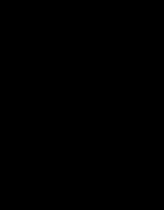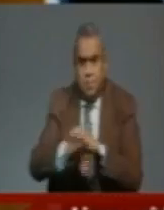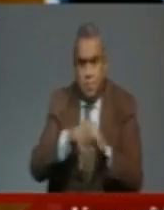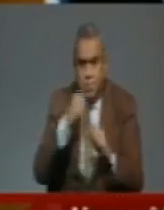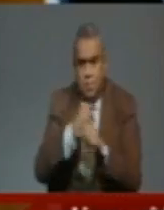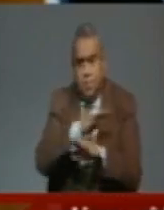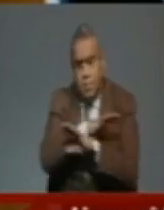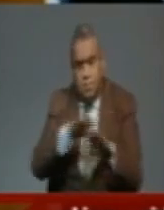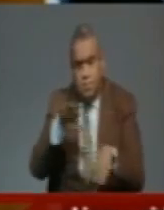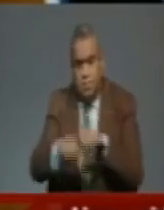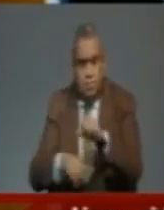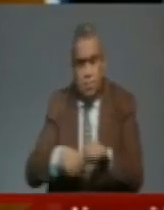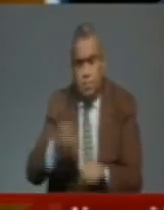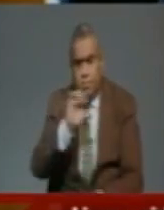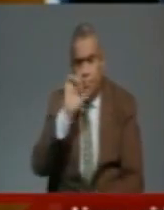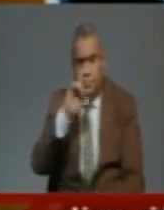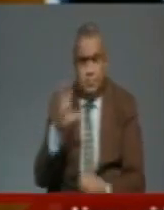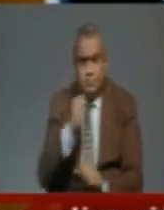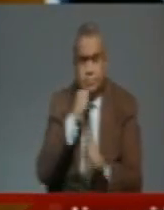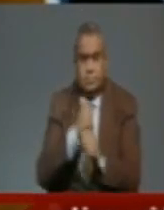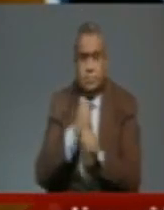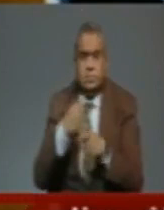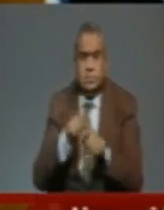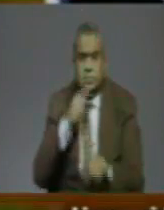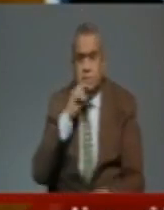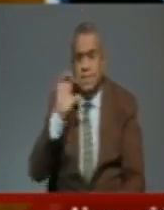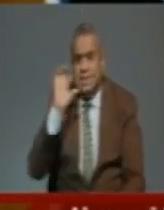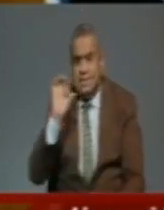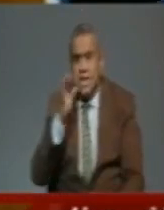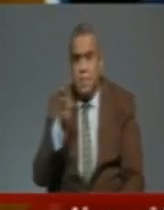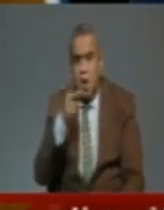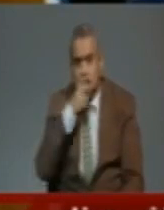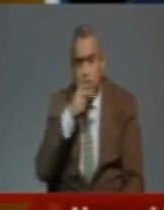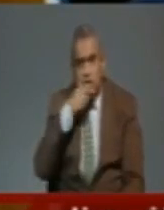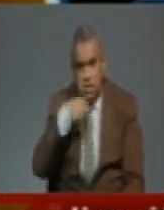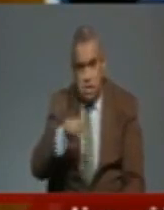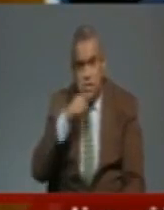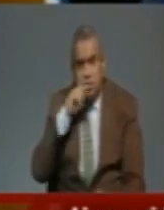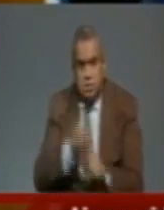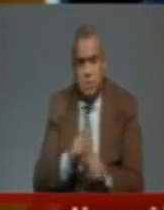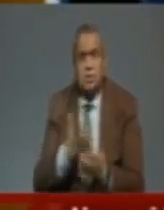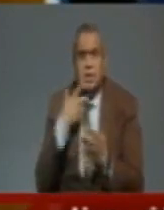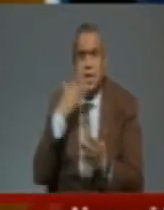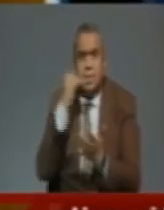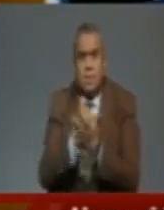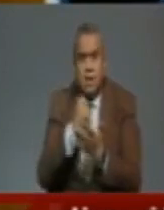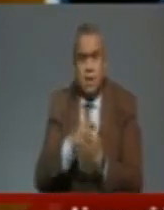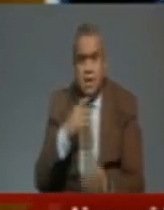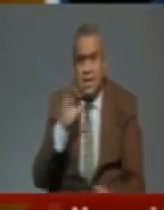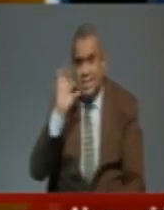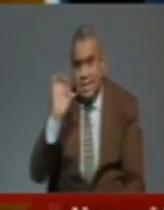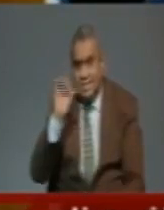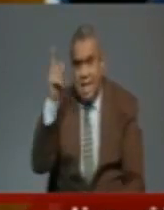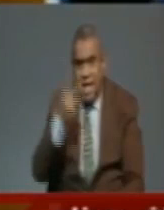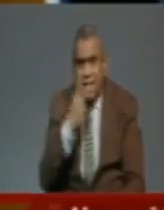حاجه، هيخشوا في شهر 9 يشتغلوا معانا يعني في 9/24 ان شاء الله، وكلام بقوله قدامكم نتحاسب عليه، 9/24 هتلاقي يورو جيت